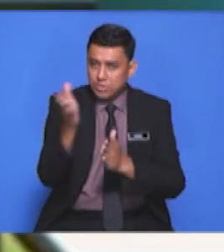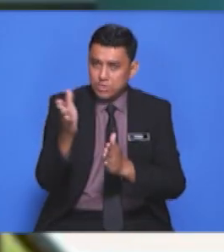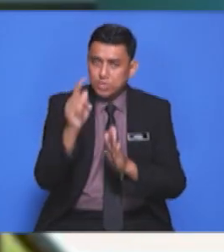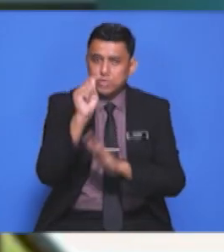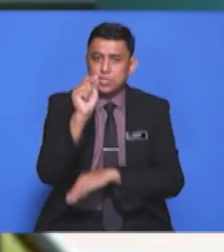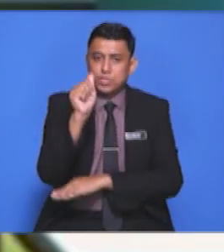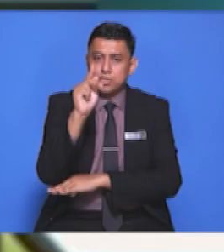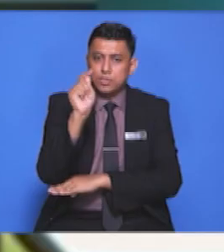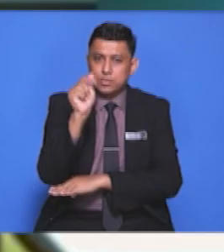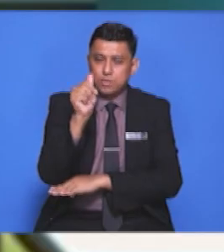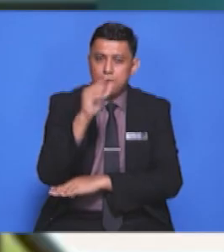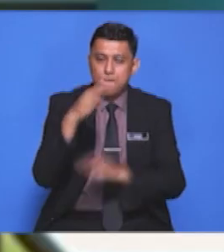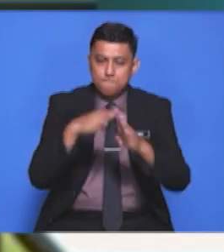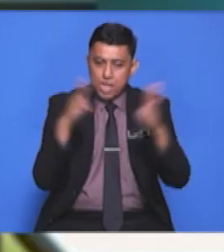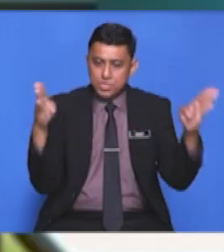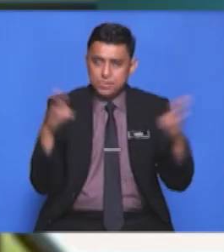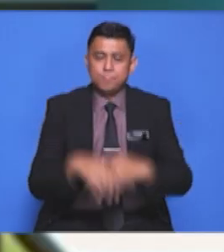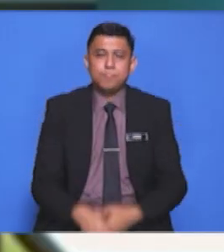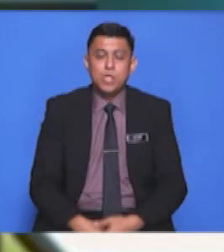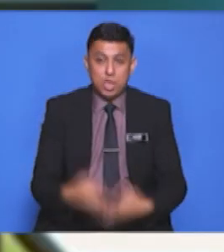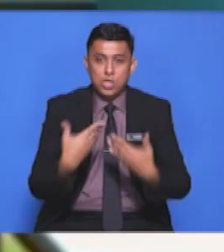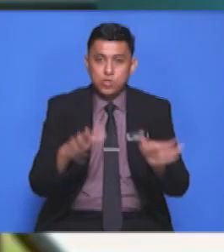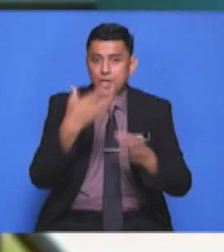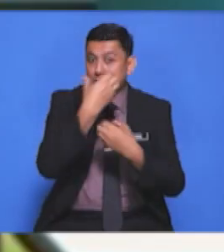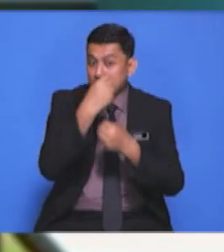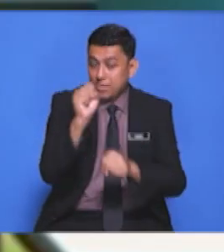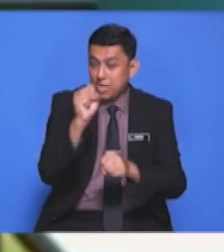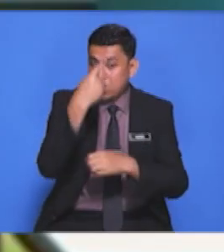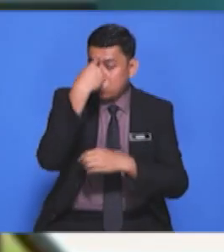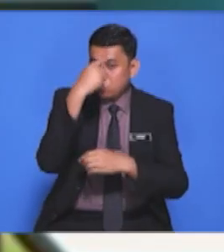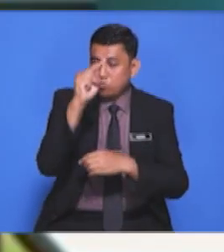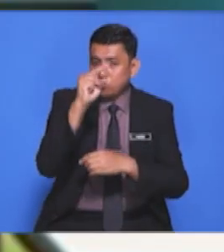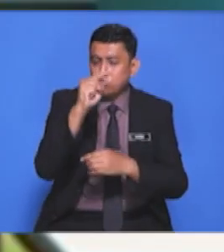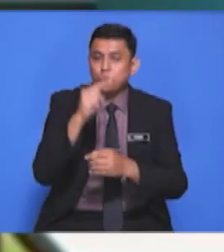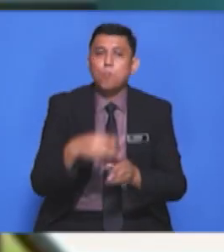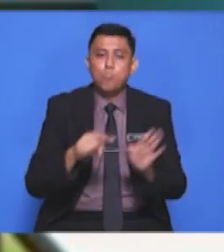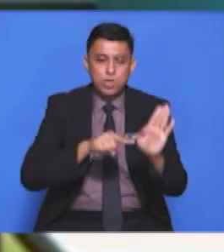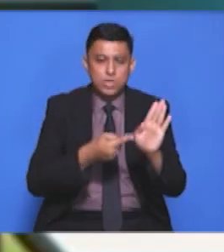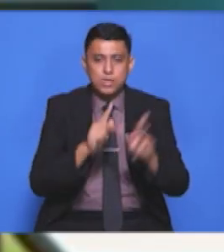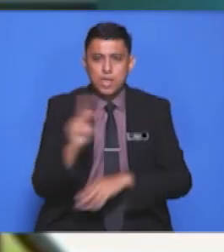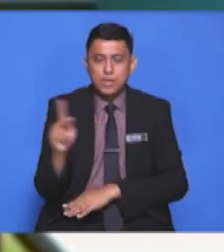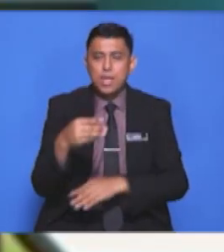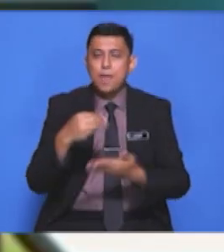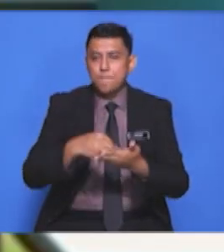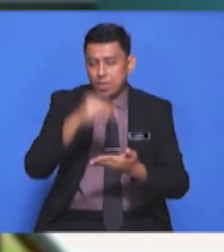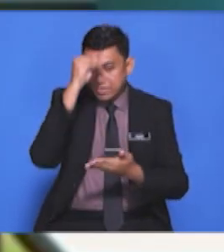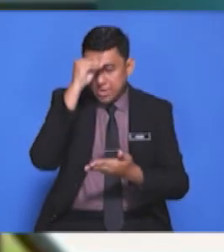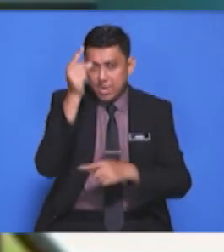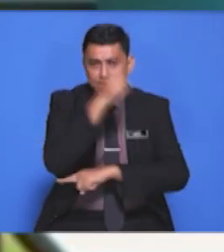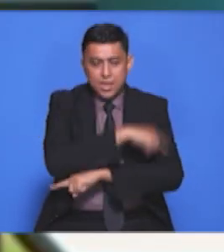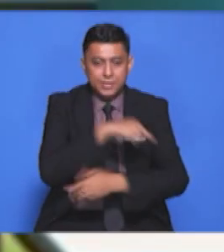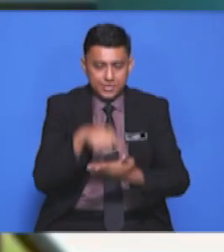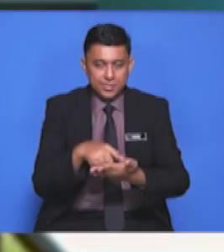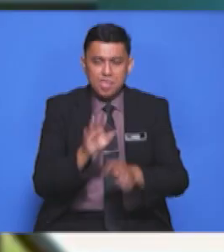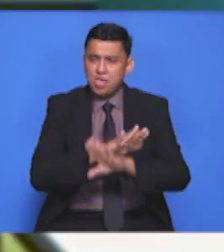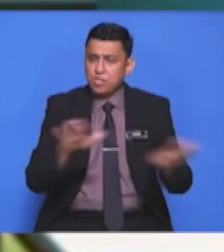tatabahasa murid-murid sudah bersedia untuk memulihkan pembelajaran pada hari ini jangan lupa